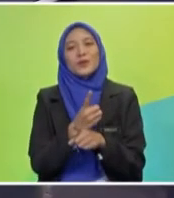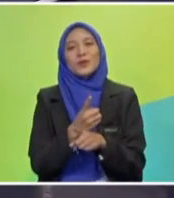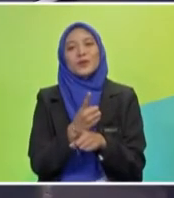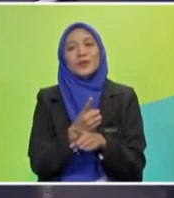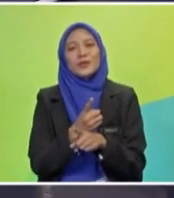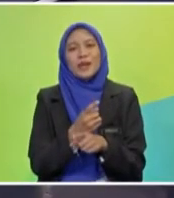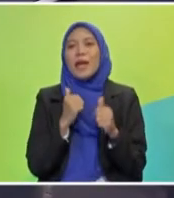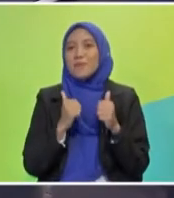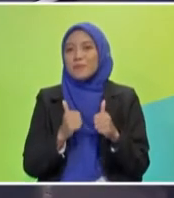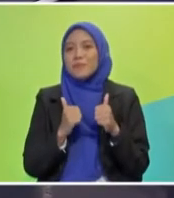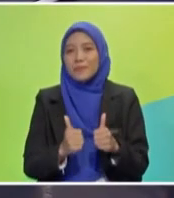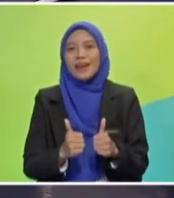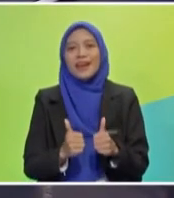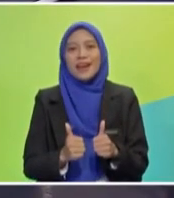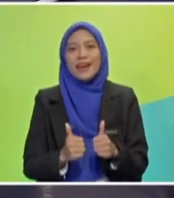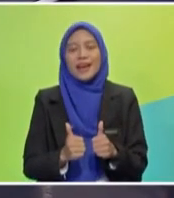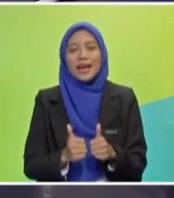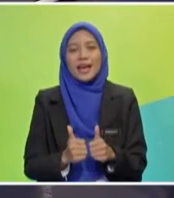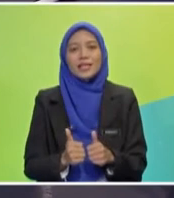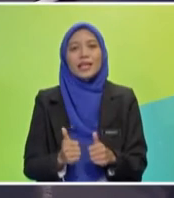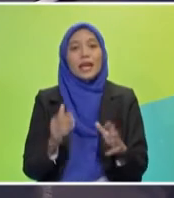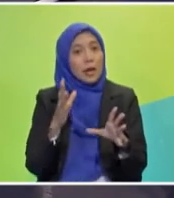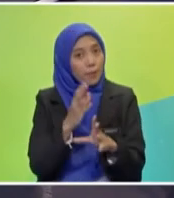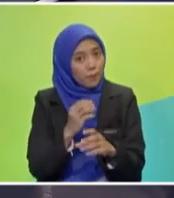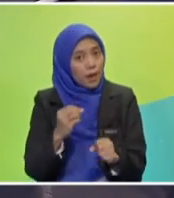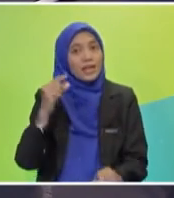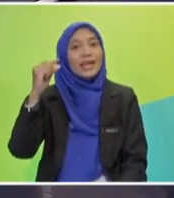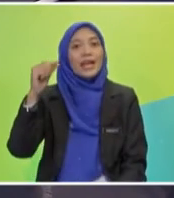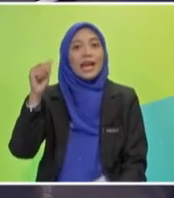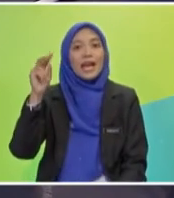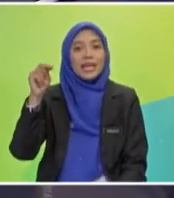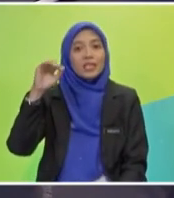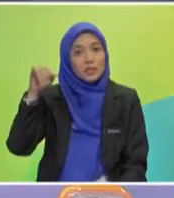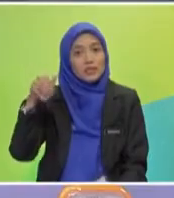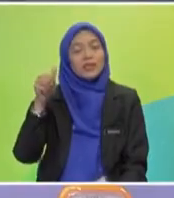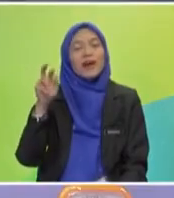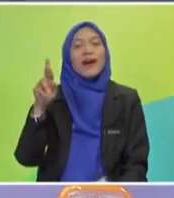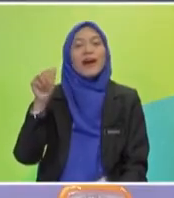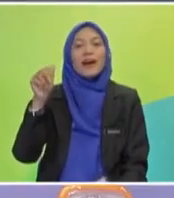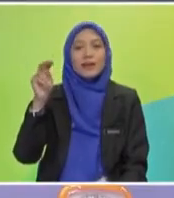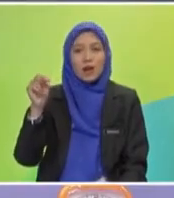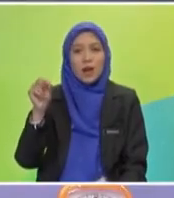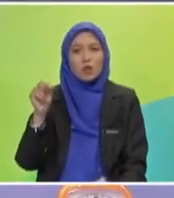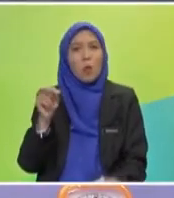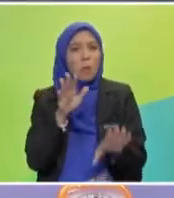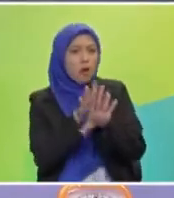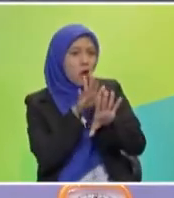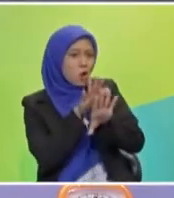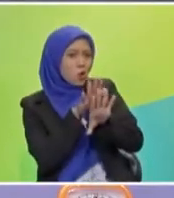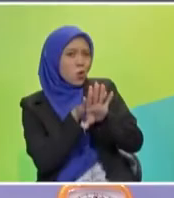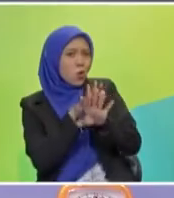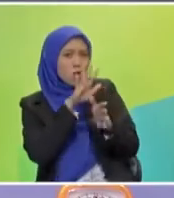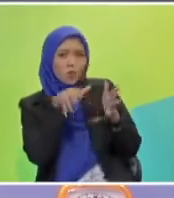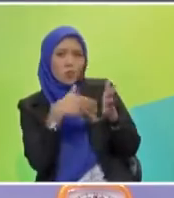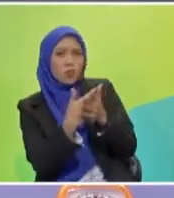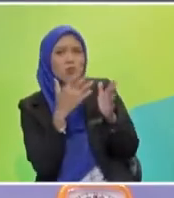Betul. Hebat Muawis. Kita beri ganjaran pada Muawis. Ganjaran untuk Muawis. Penuhnya papan ganjaran